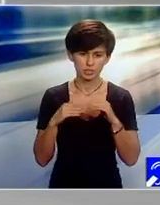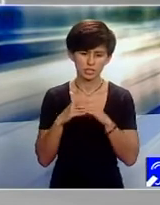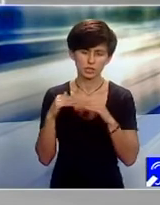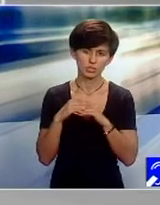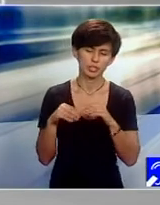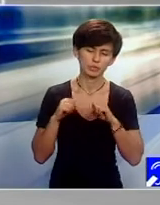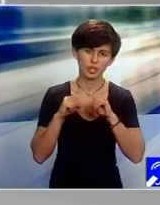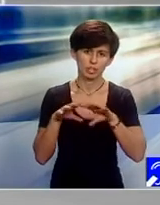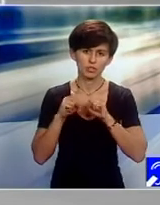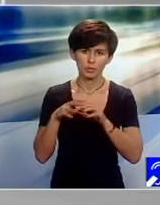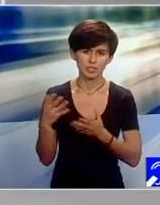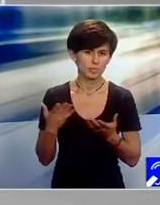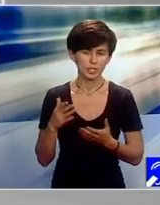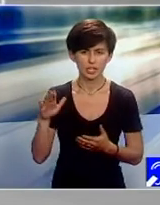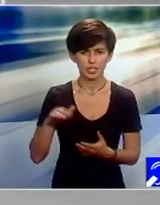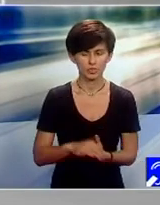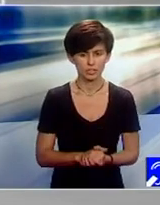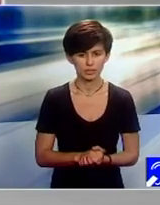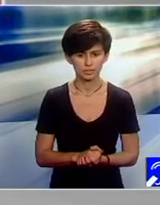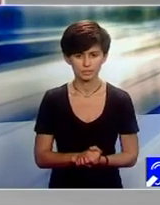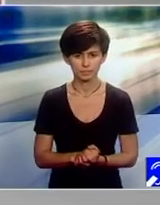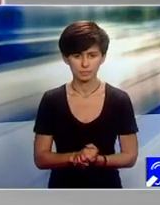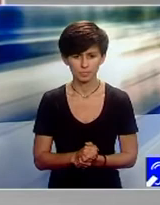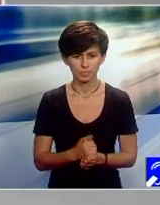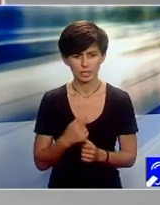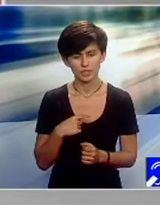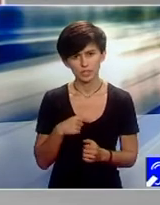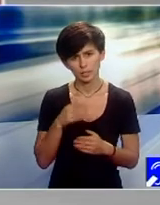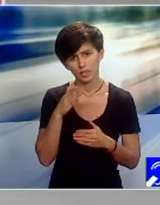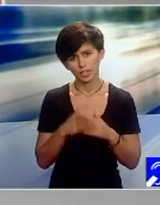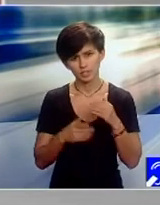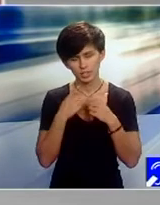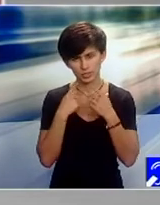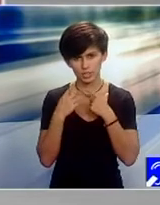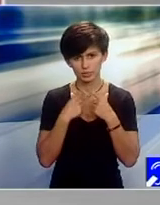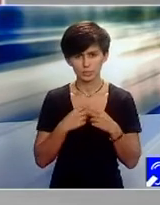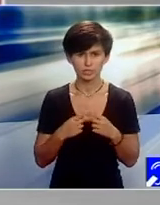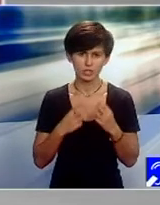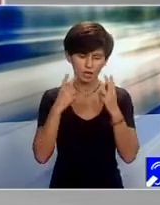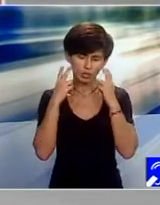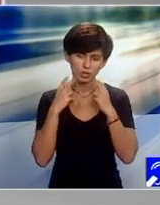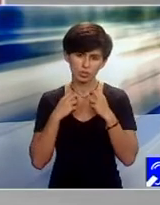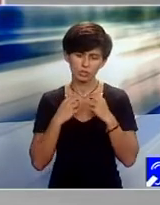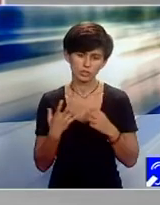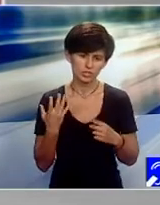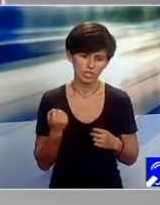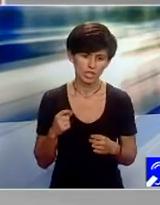care le deținea. Bun. Noi oarecum am ajuns la finalul acestei discuții, așa, ca o concluzie. Ce ar fi bine să țină minte